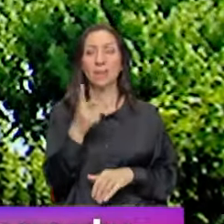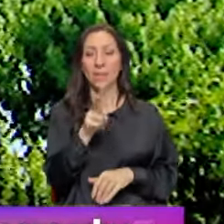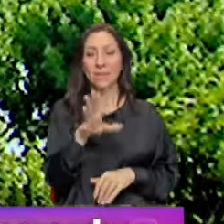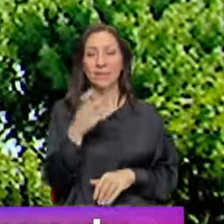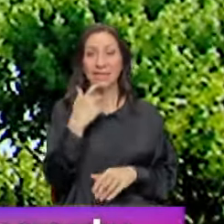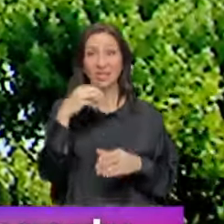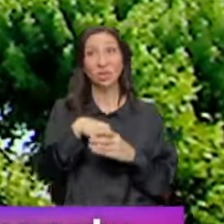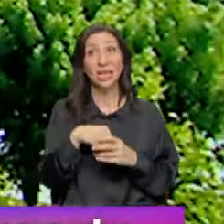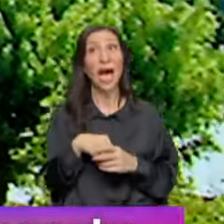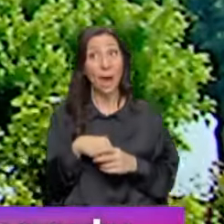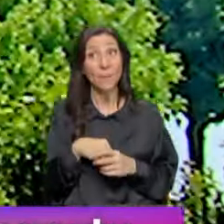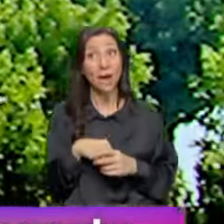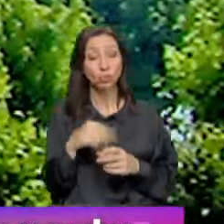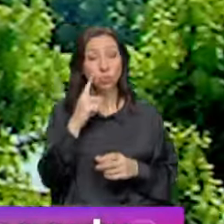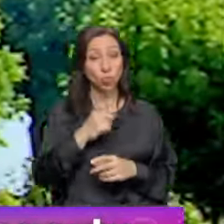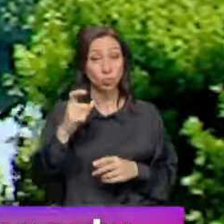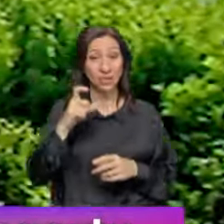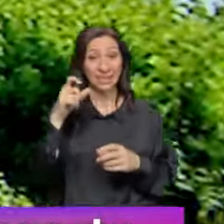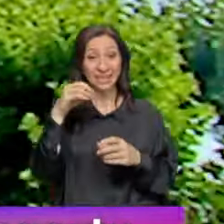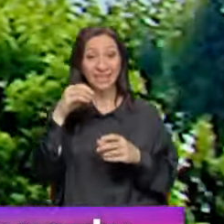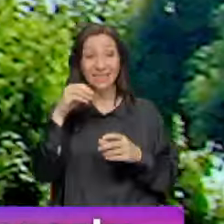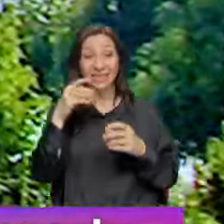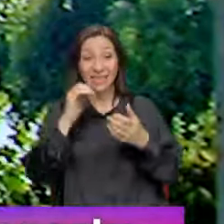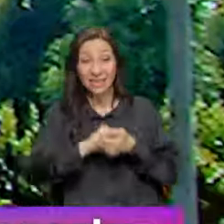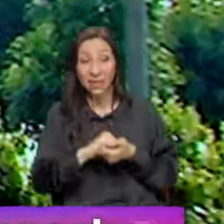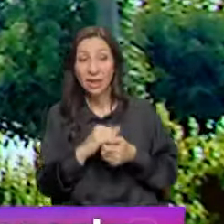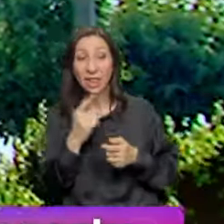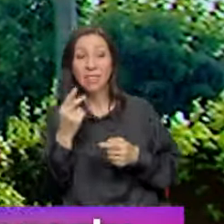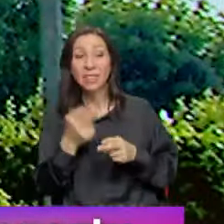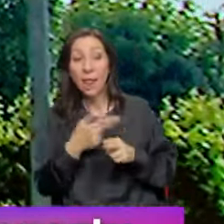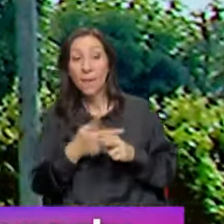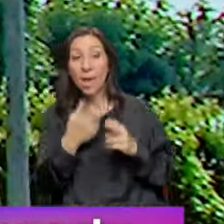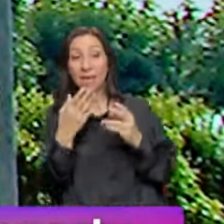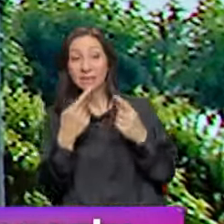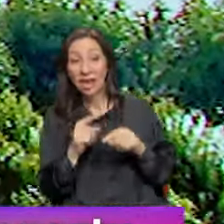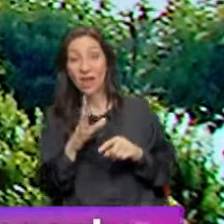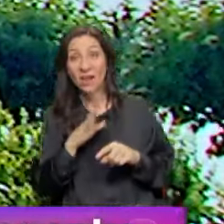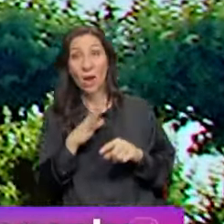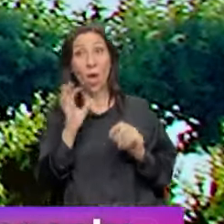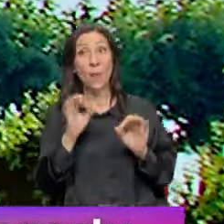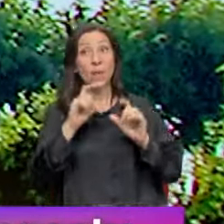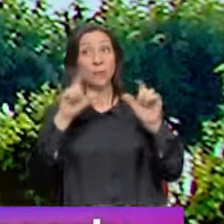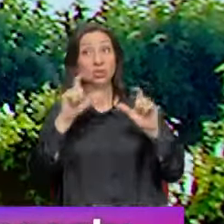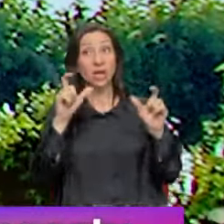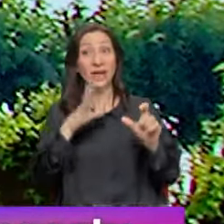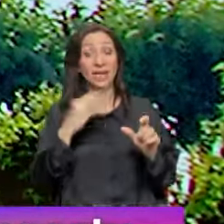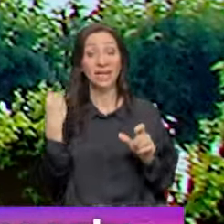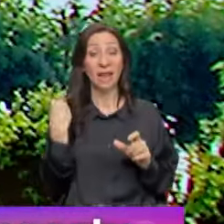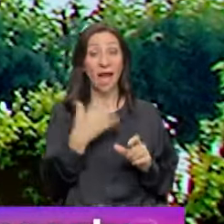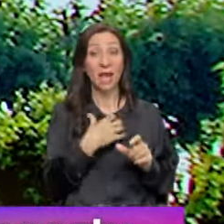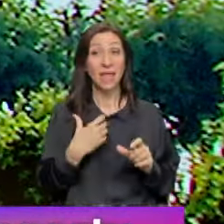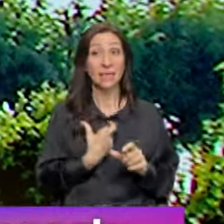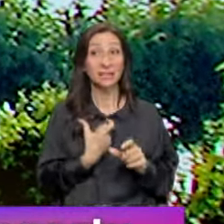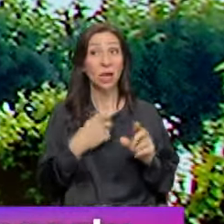2025 senesinde yalnız Cumhur İttifakı'nı sınayacak yine önemli konular var, başlıklar var. Yeni anayasa meselesi